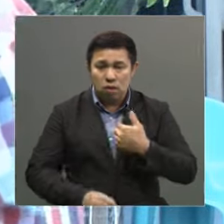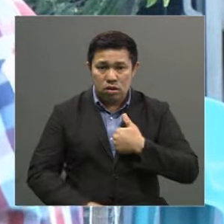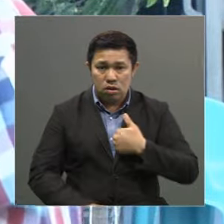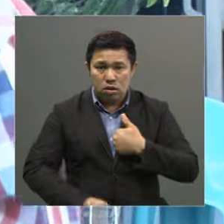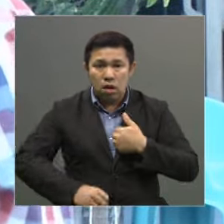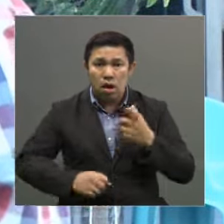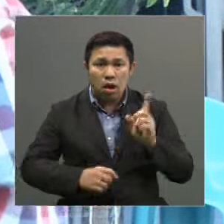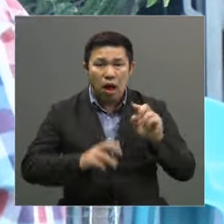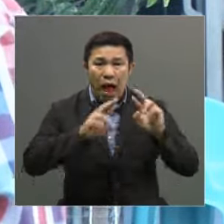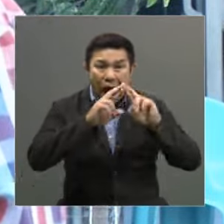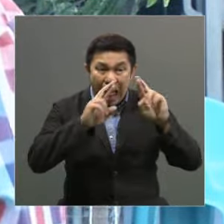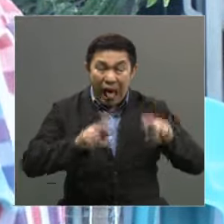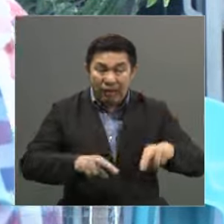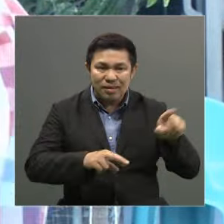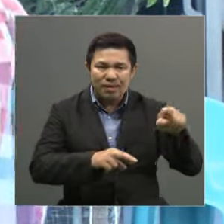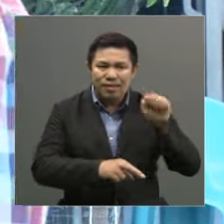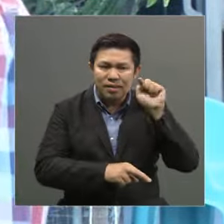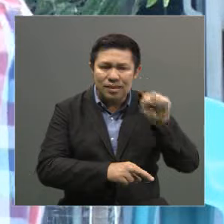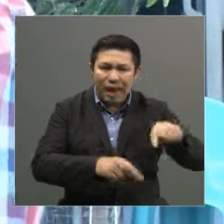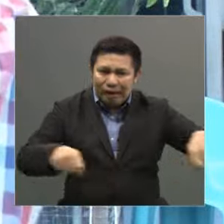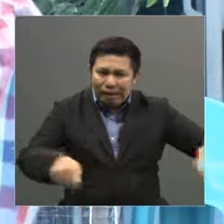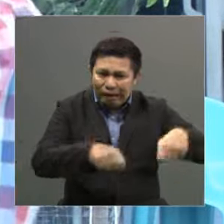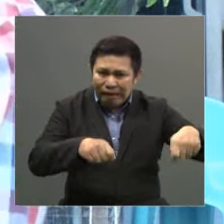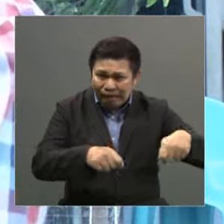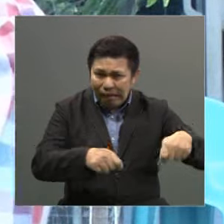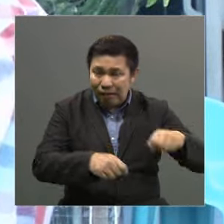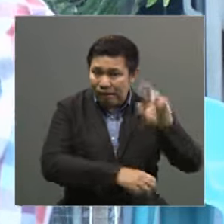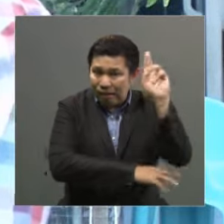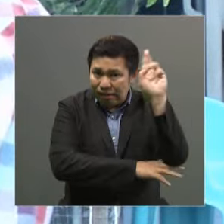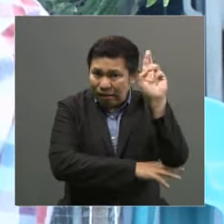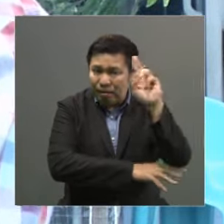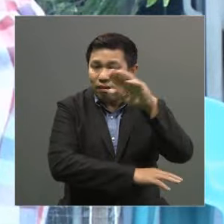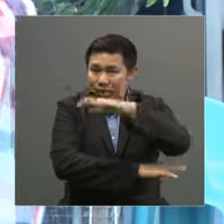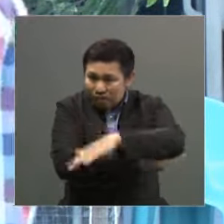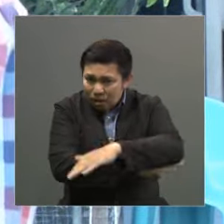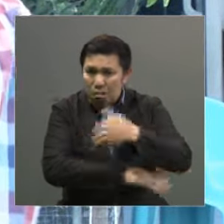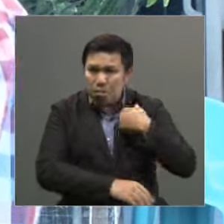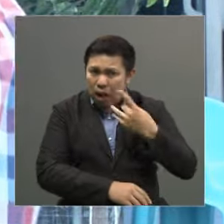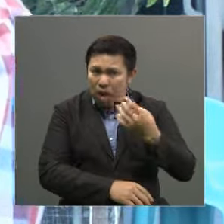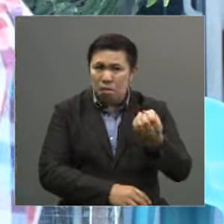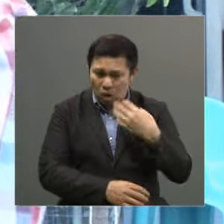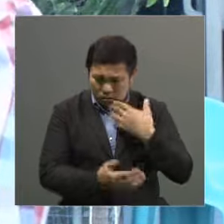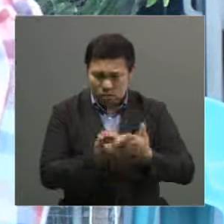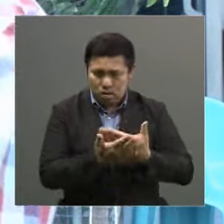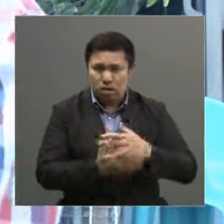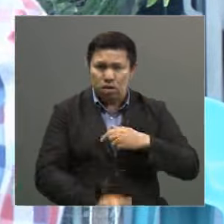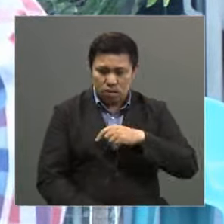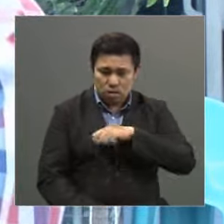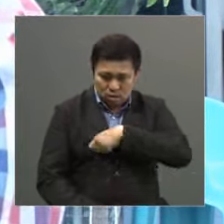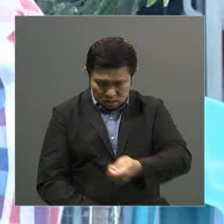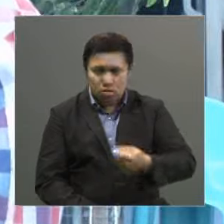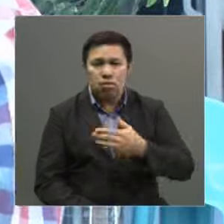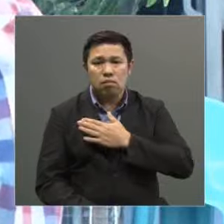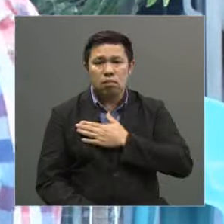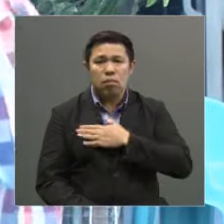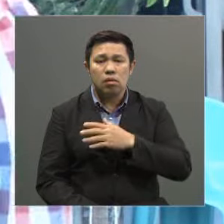ผูกขาดกับร้านตามสั่งตรงนี้ไว้ว่าเราขอเบิกคือมื้อกลางวันมื้อเย็นแล้วมีอะไรเนี่ยคือเบิกที่เราเดี๋ยวรวมบินเลยทั้งหมดอ่ะ